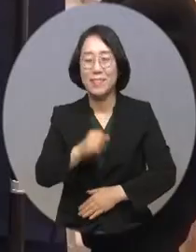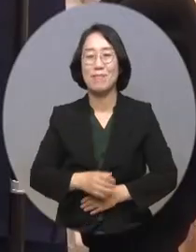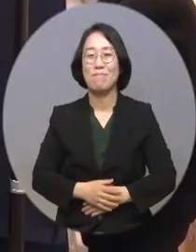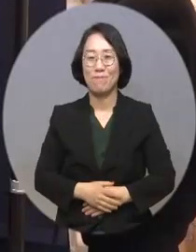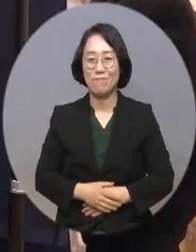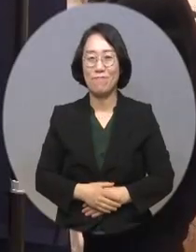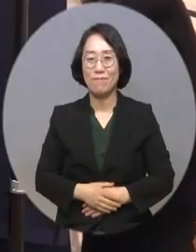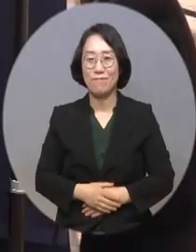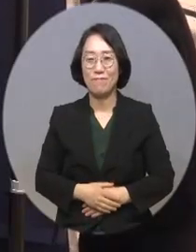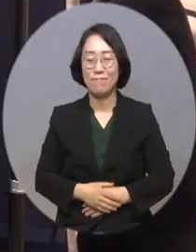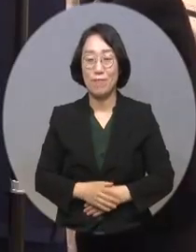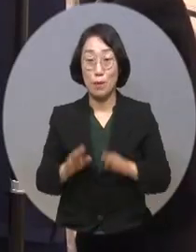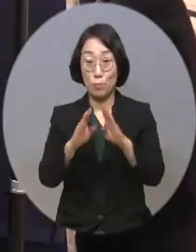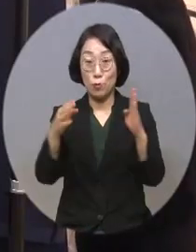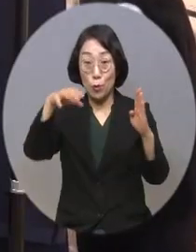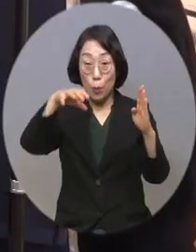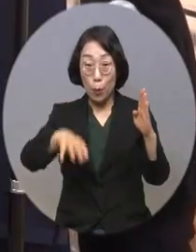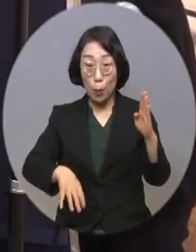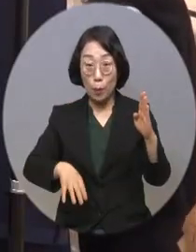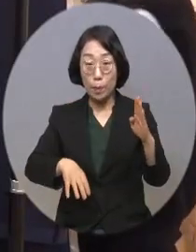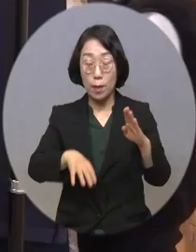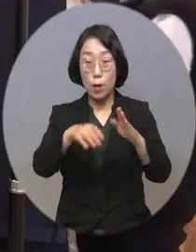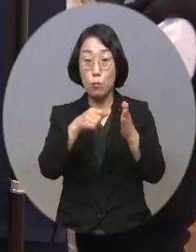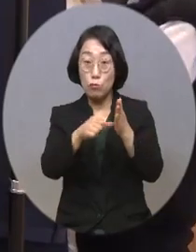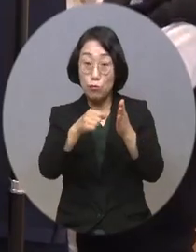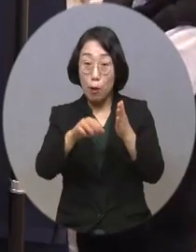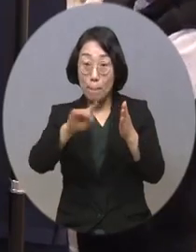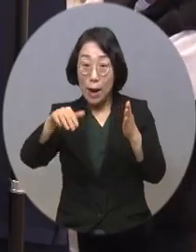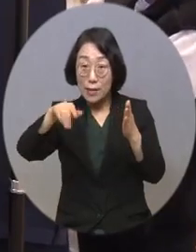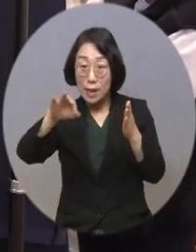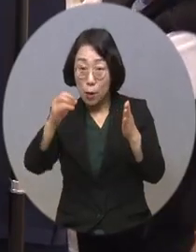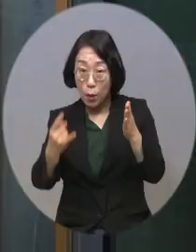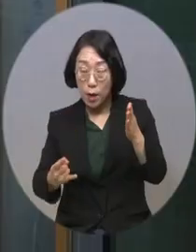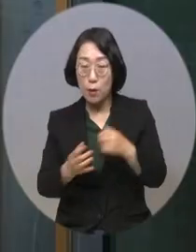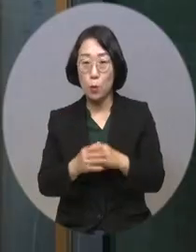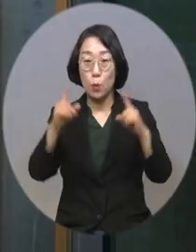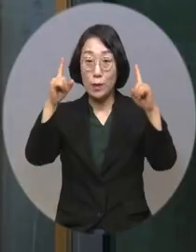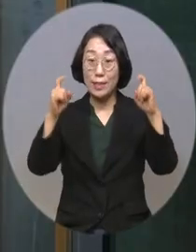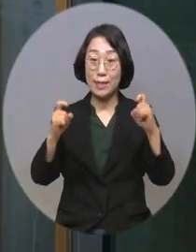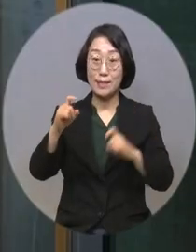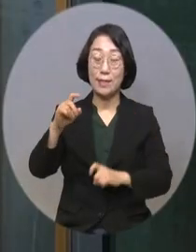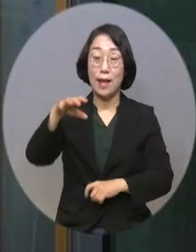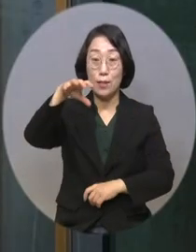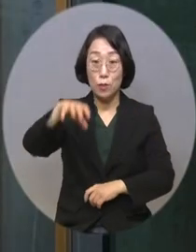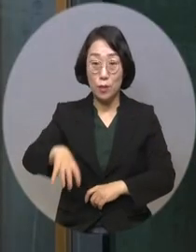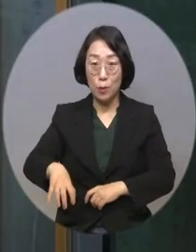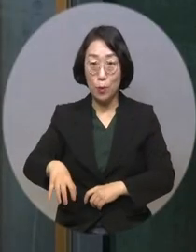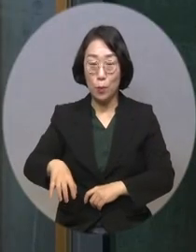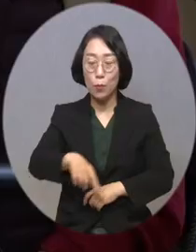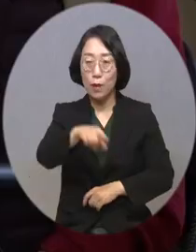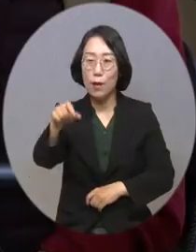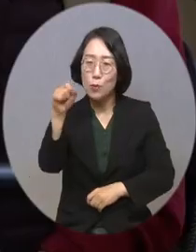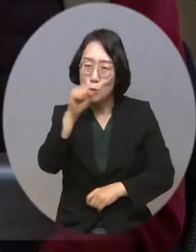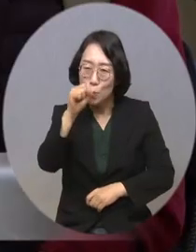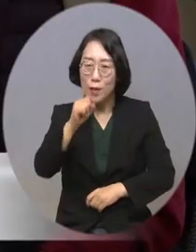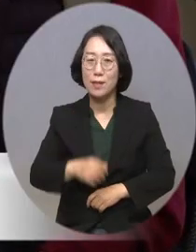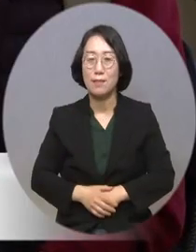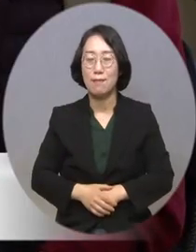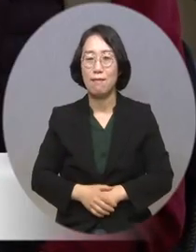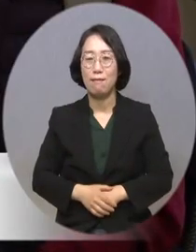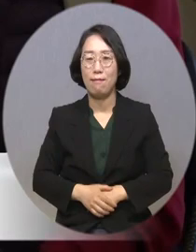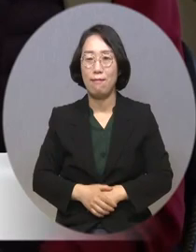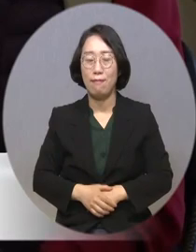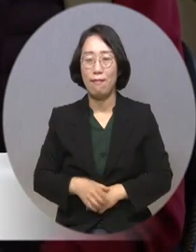좋아요. 입구에 마련된 바자회와 포토존은 지역 주민들에게 최고의 인기를 끌었습니다.